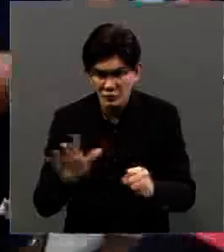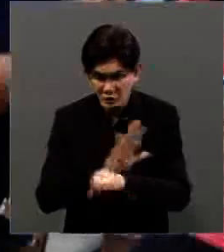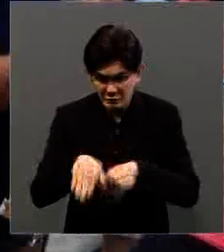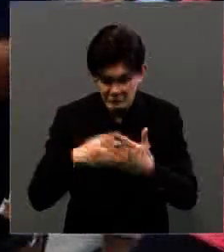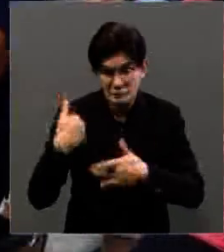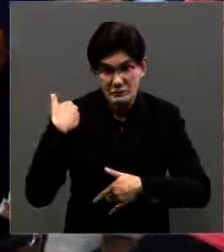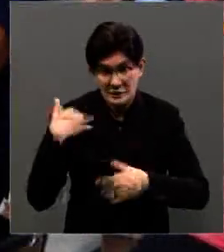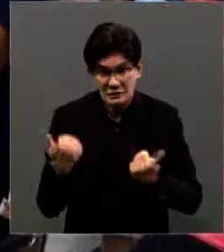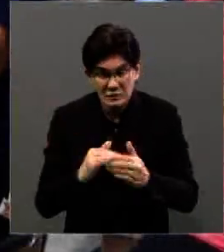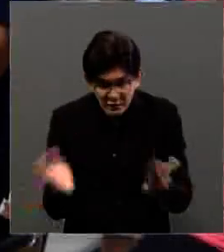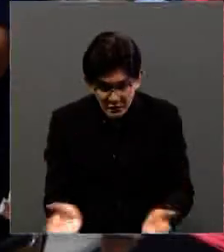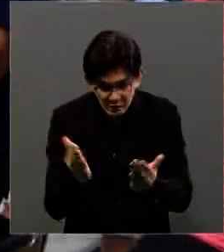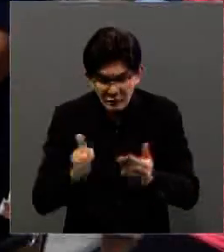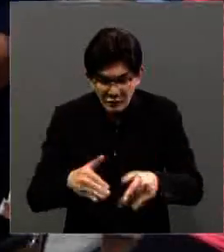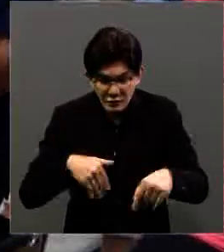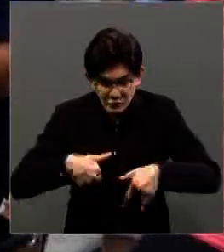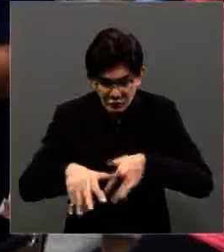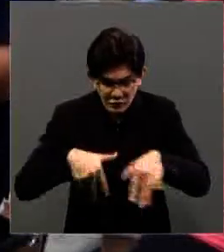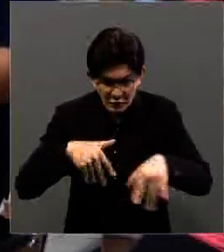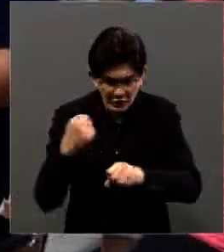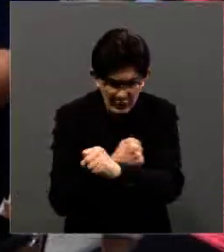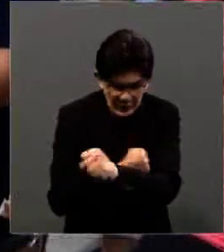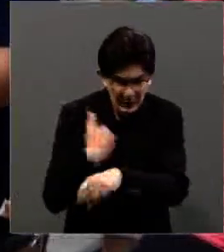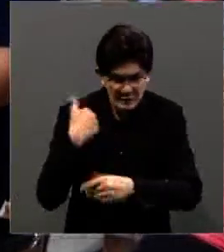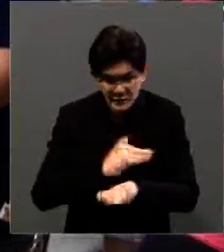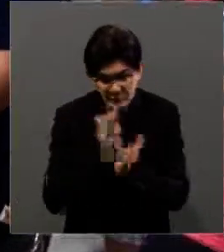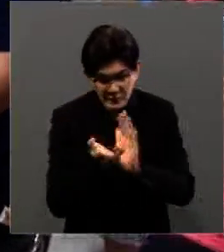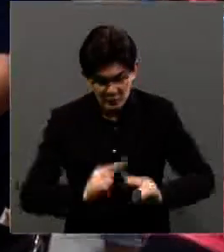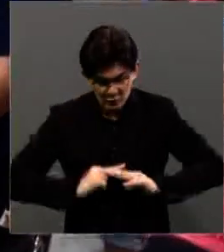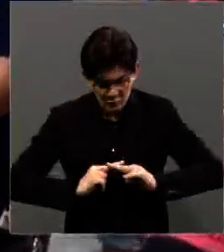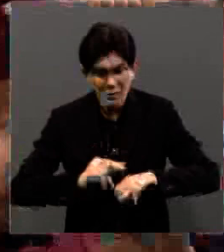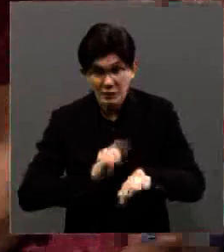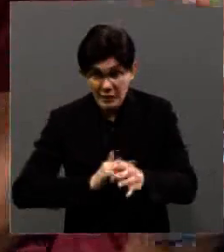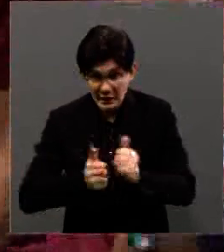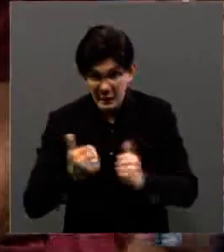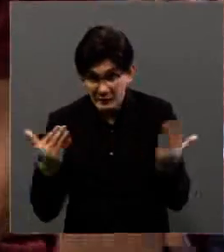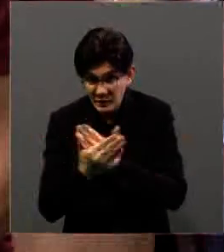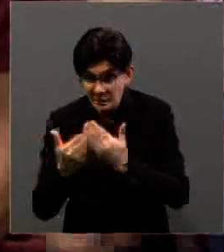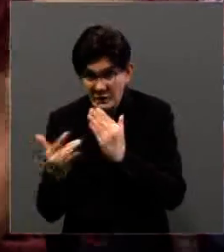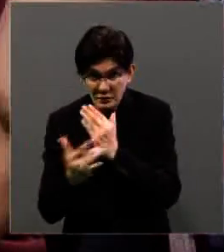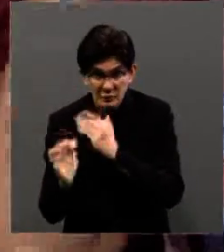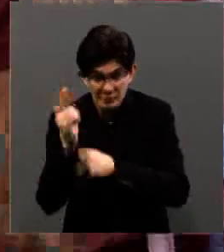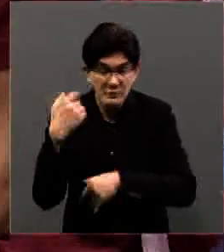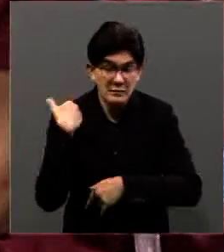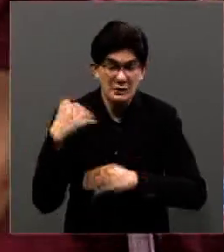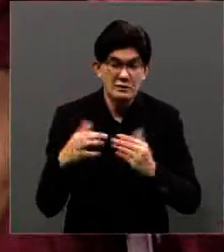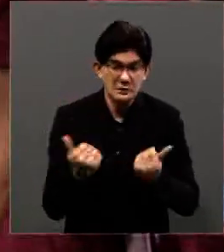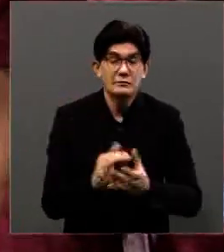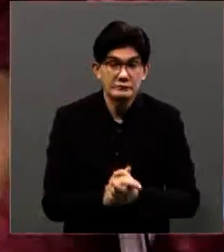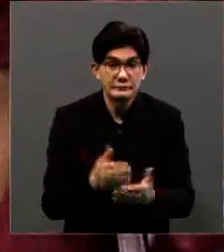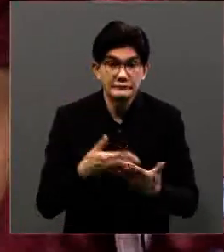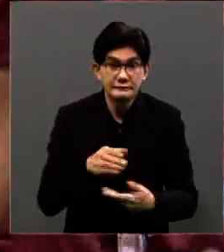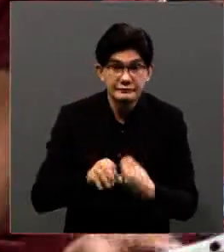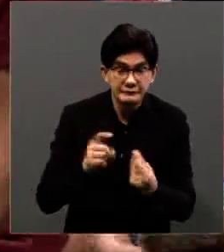ในทุกกลุ่มรวมถึงสนับสนุนให้พี่น้องแรงงานสามารถที่จะปรับตัวได้ทันตามการเปลี่ยนแปลงของเทคโนโลยีลงไปถึงระบบเศรษฐกิ